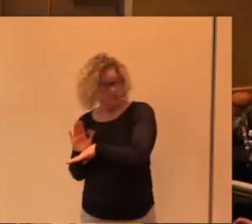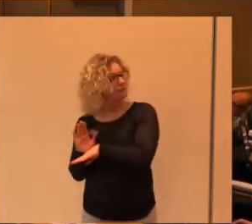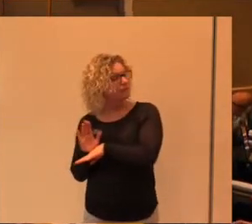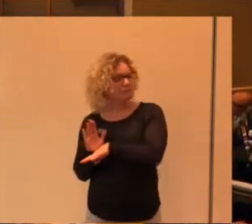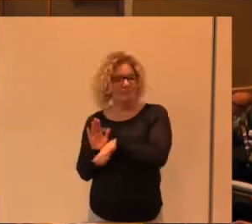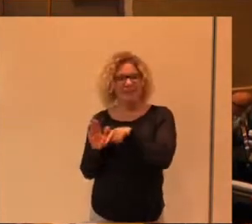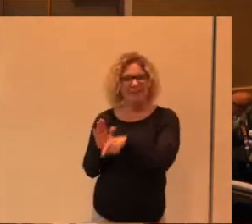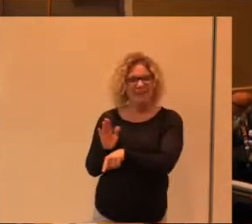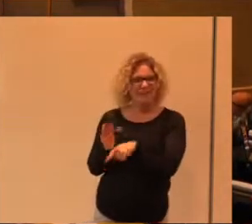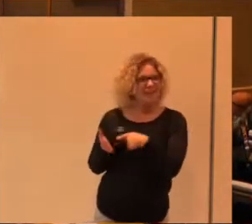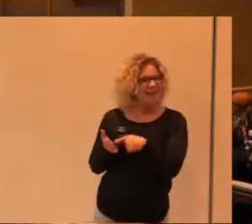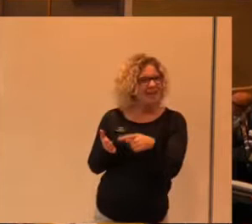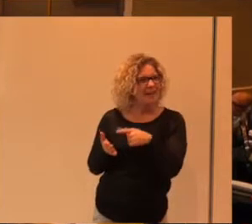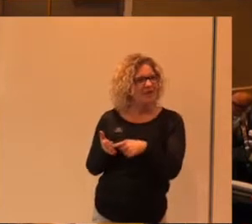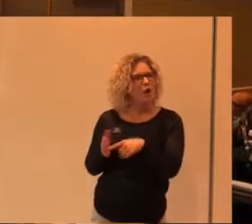heter ju då